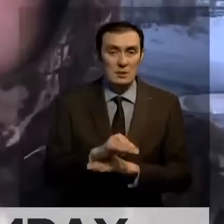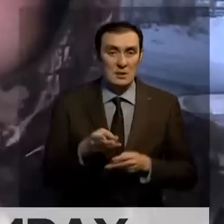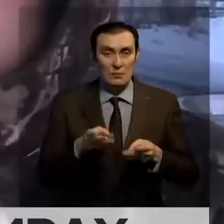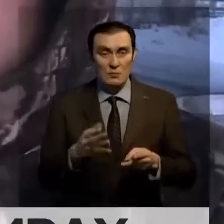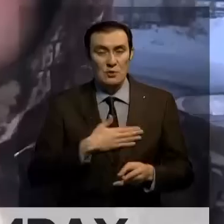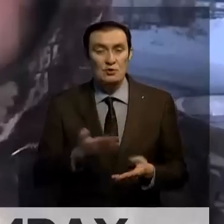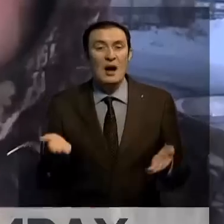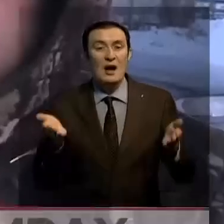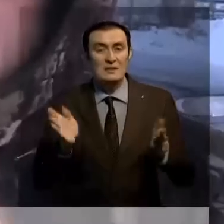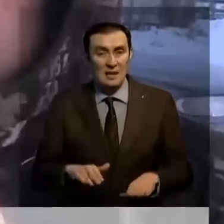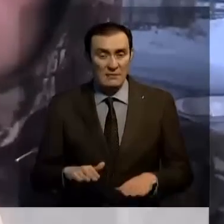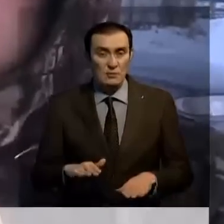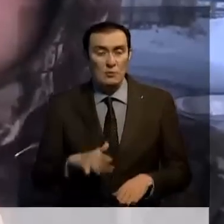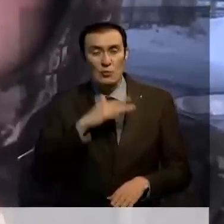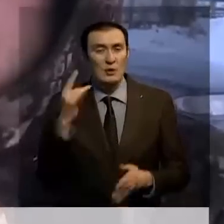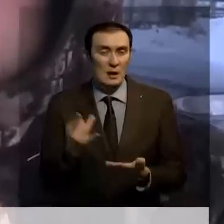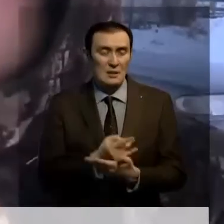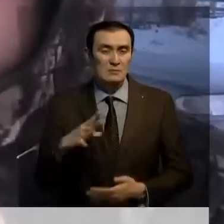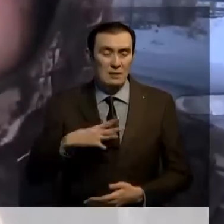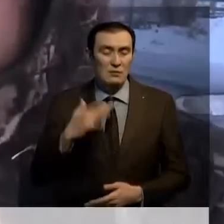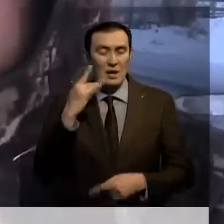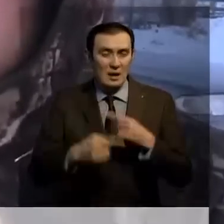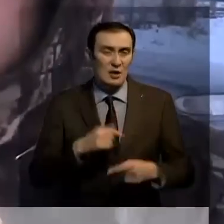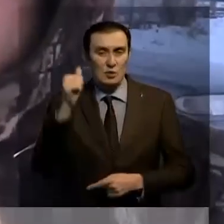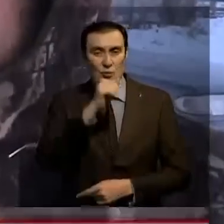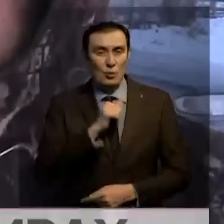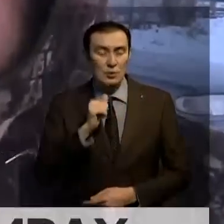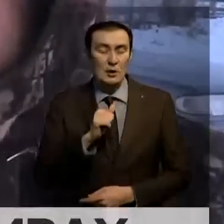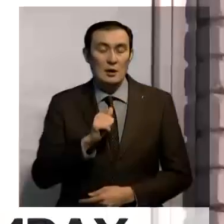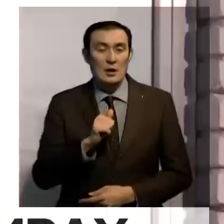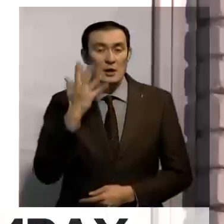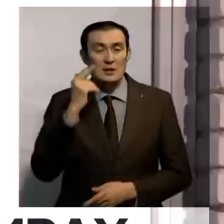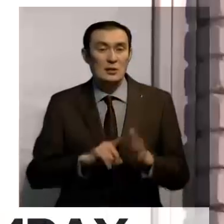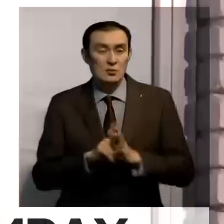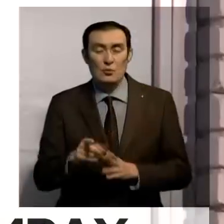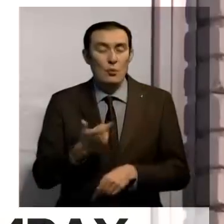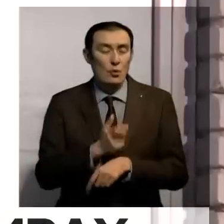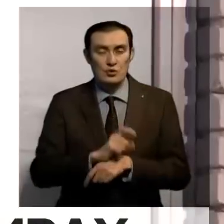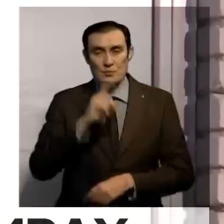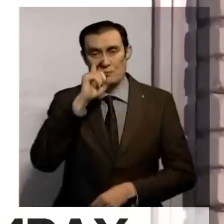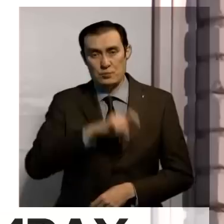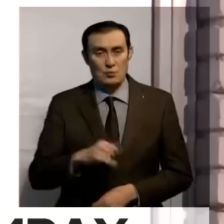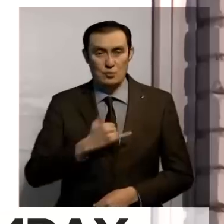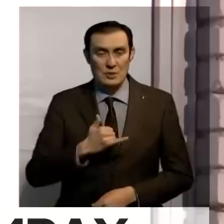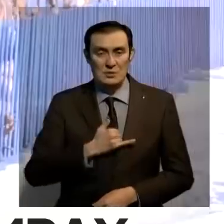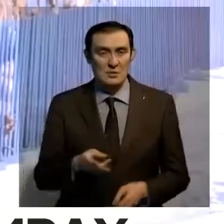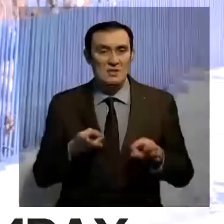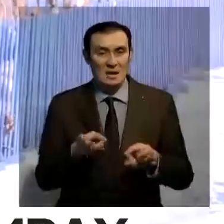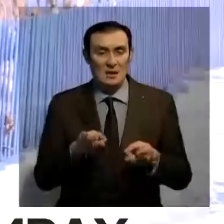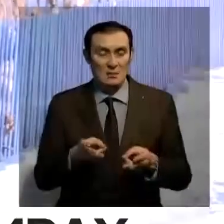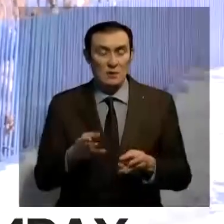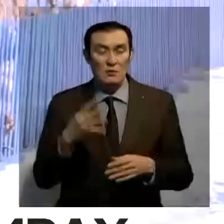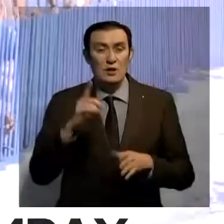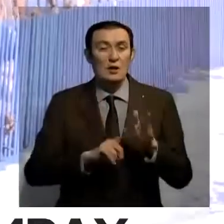я оставил, потому что неоднократно уже каждый год из года в год как топят. Очень плохо обстоят дела у нас с котельными. Здесь